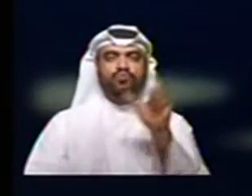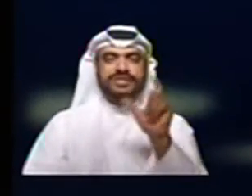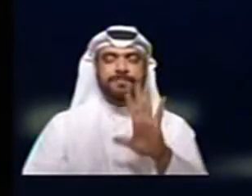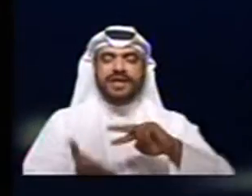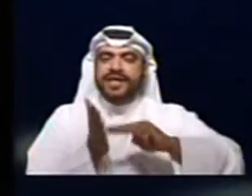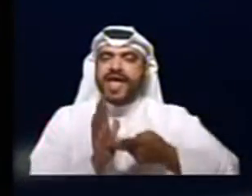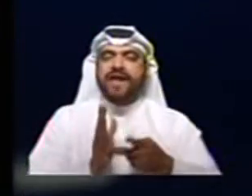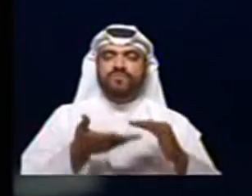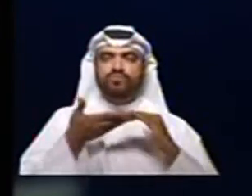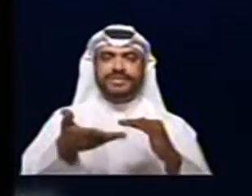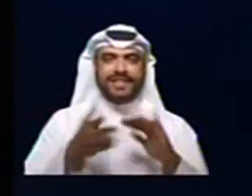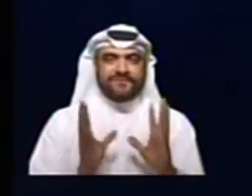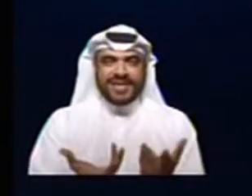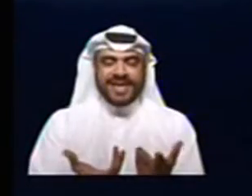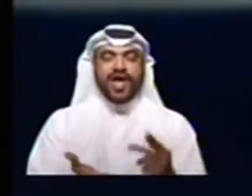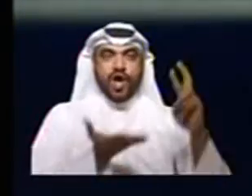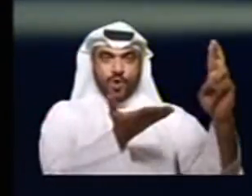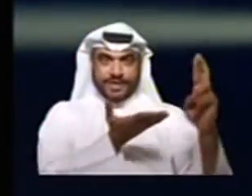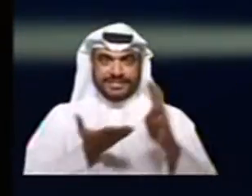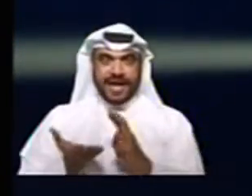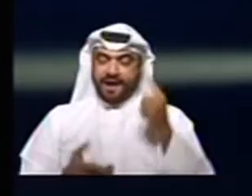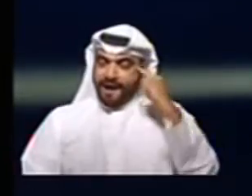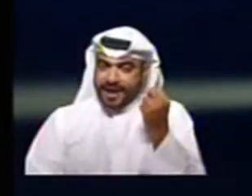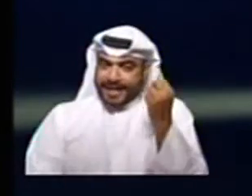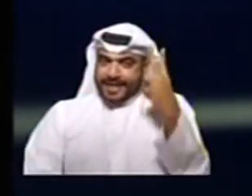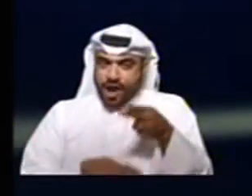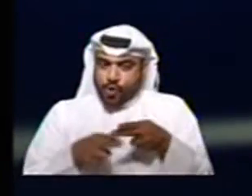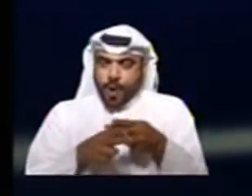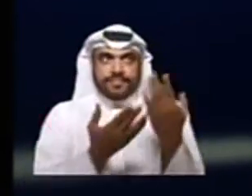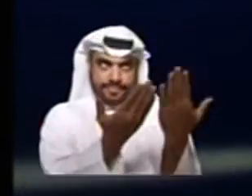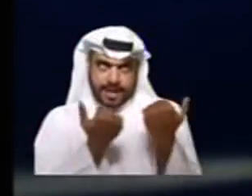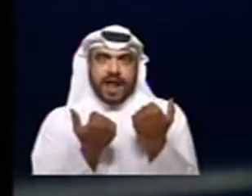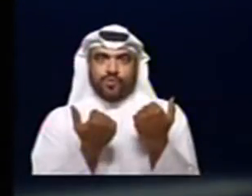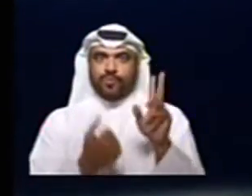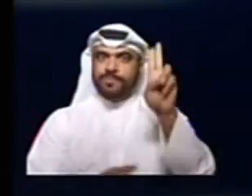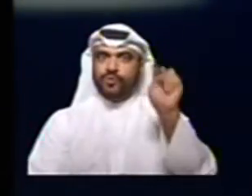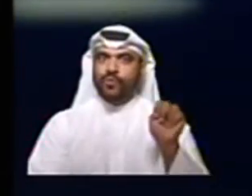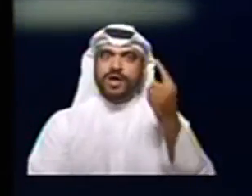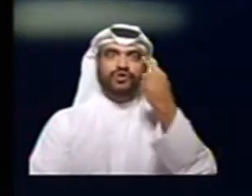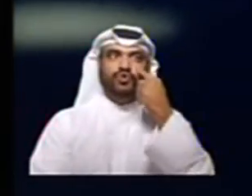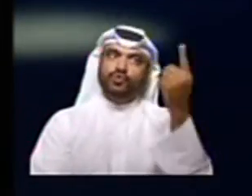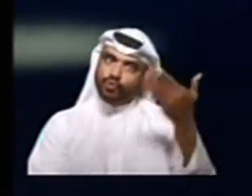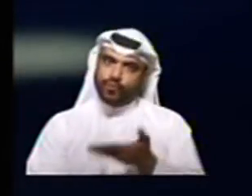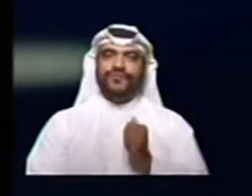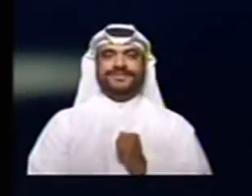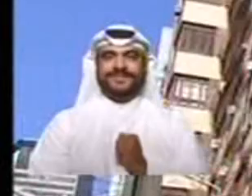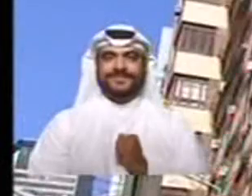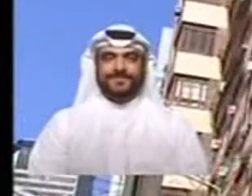وأوضح العتيبي أن زيارة تم اقتراحها من قبل دولة الكويت ومساندتها من دول أخرى بالمجلس.